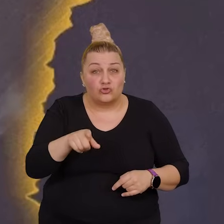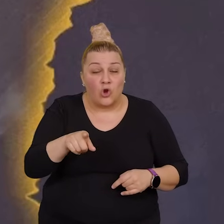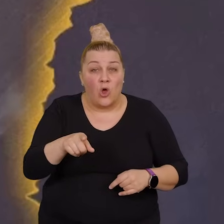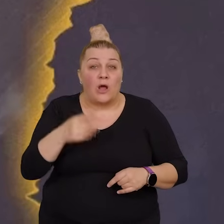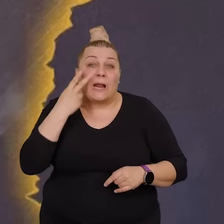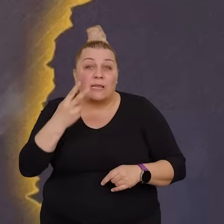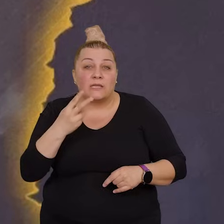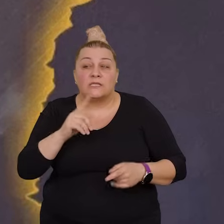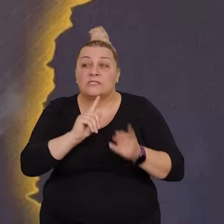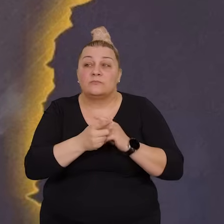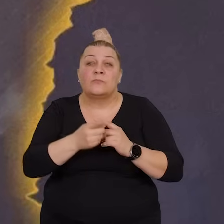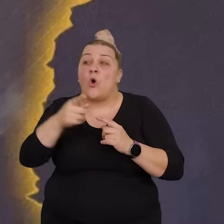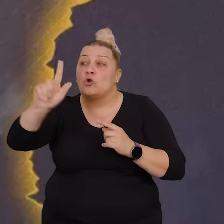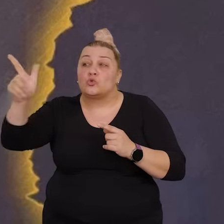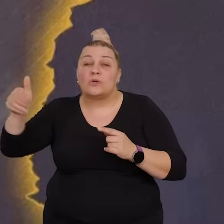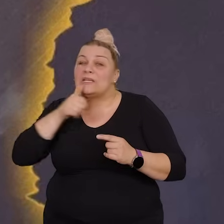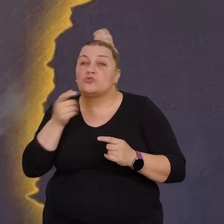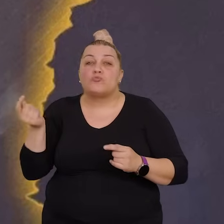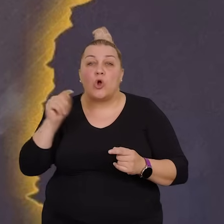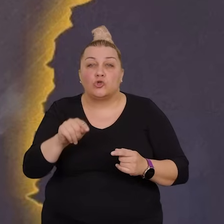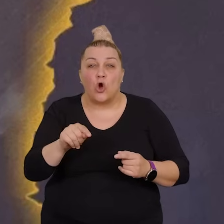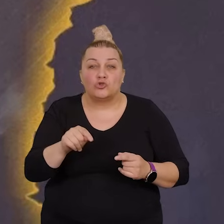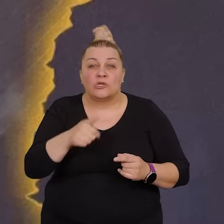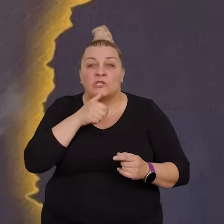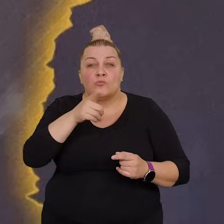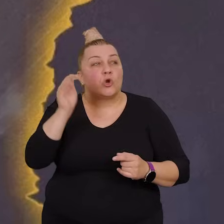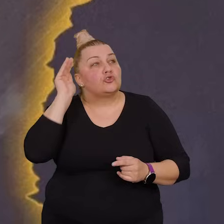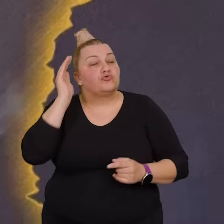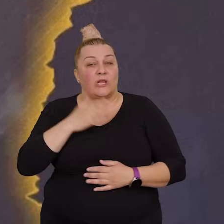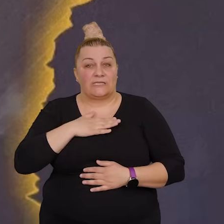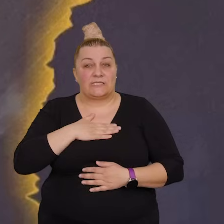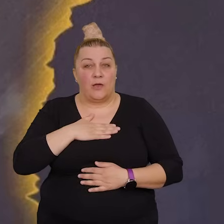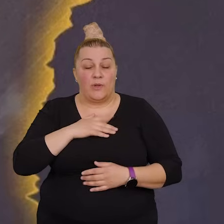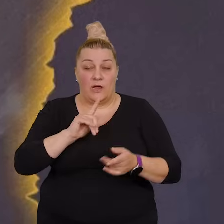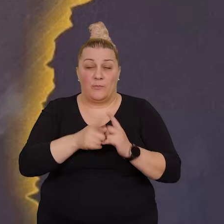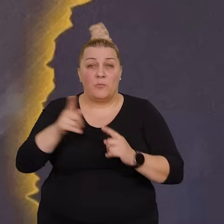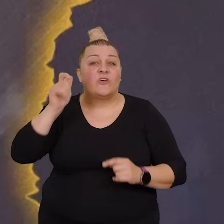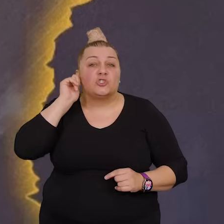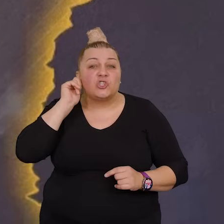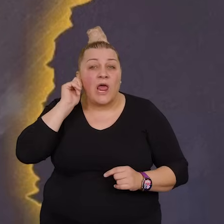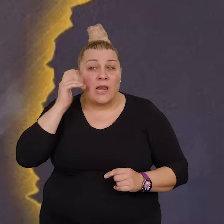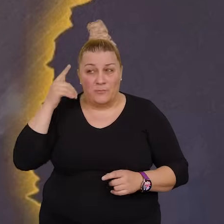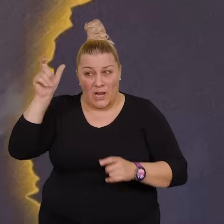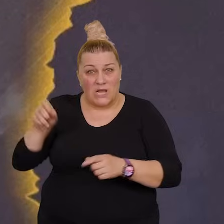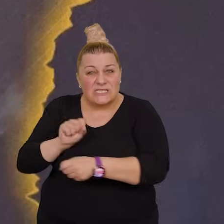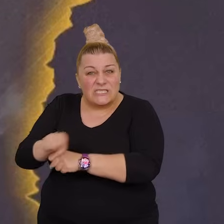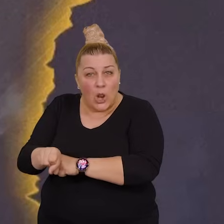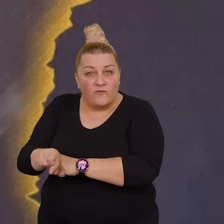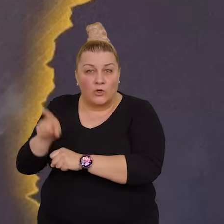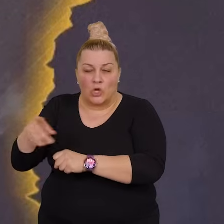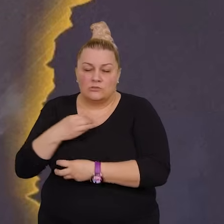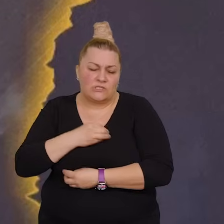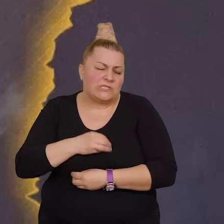su da ne mogu to ni slušati sami sebe. Oni su pogledali film, ja sam im poslao prije. Recimo, ova žena koja je silovana, to je strašna priča, pazite. Apsolutno strašna